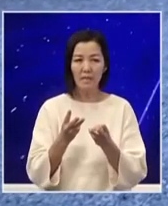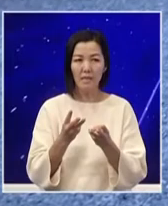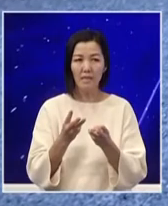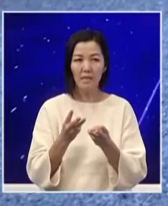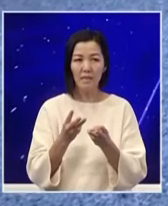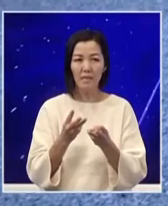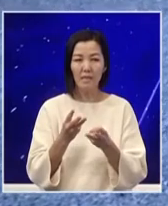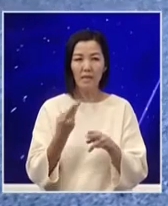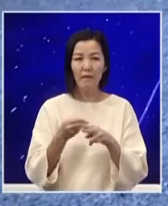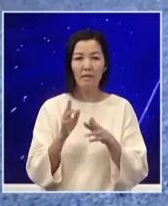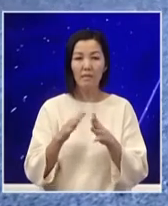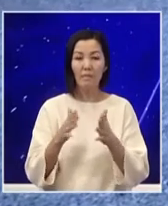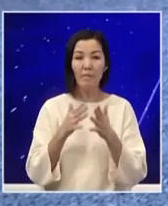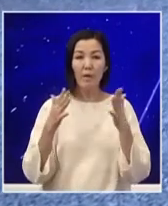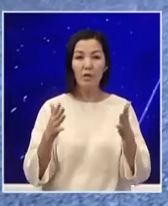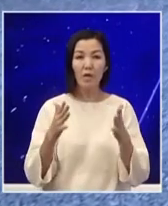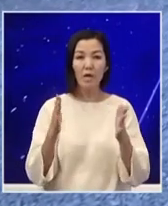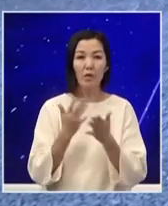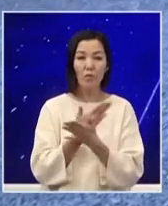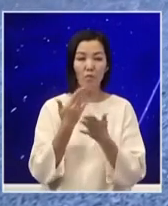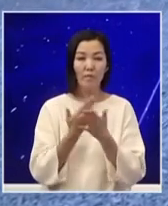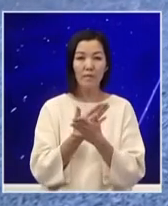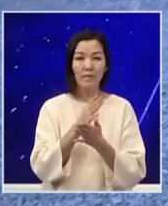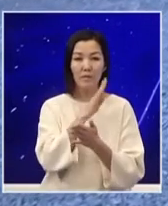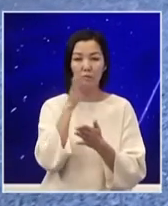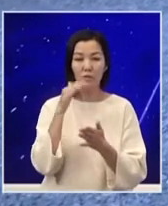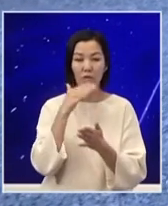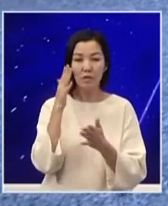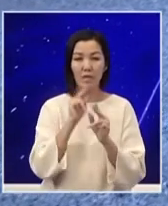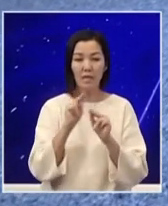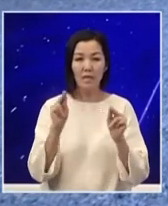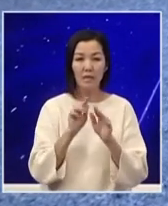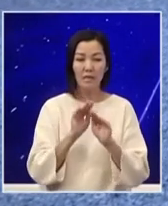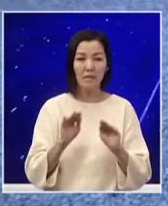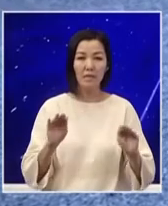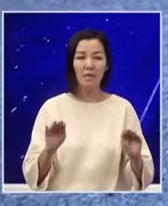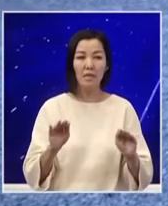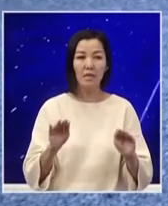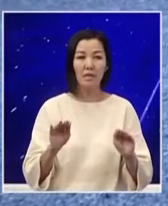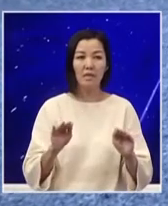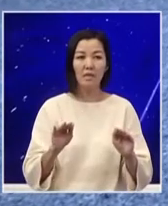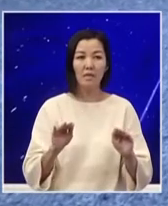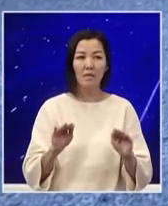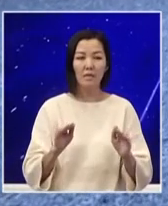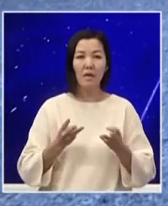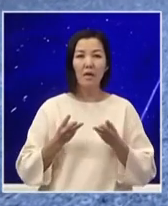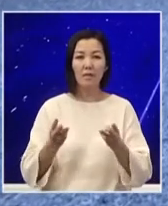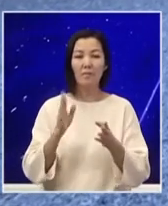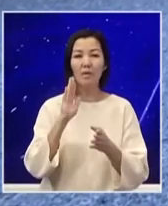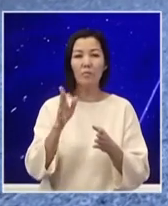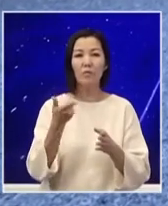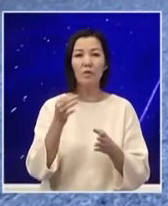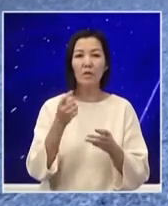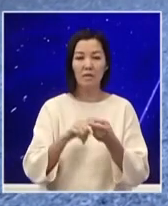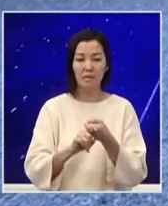котельный. Это самая большая новость для наших родителей, для учителей, для нас. Это отопление у нас будет